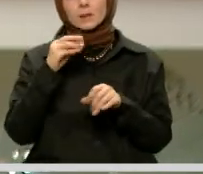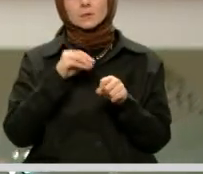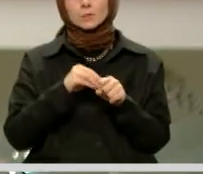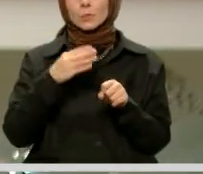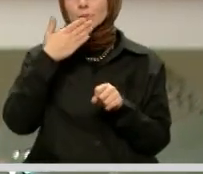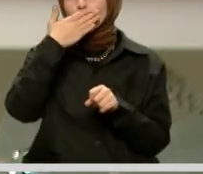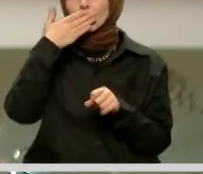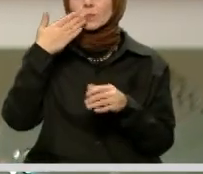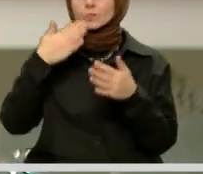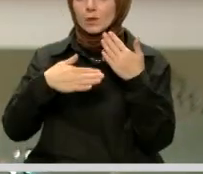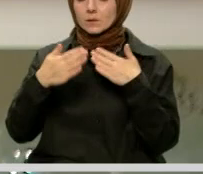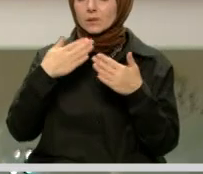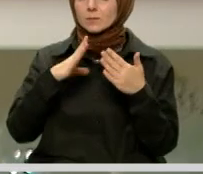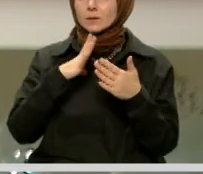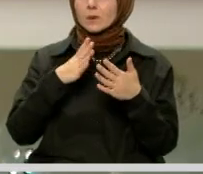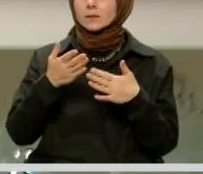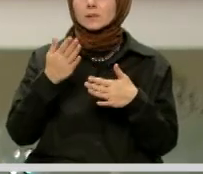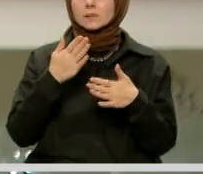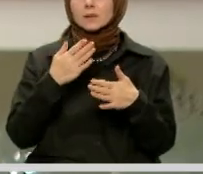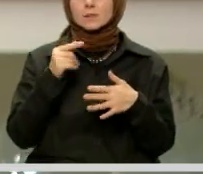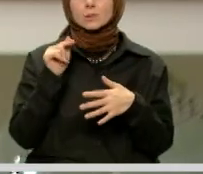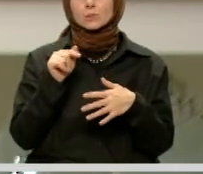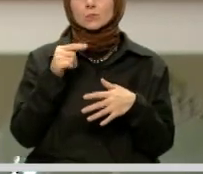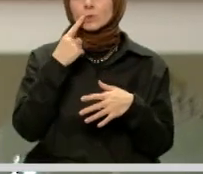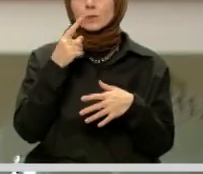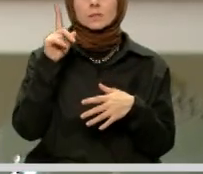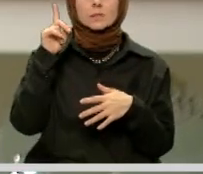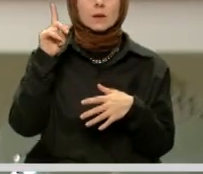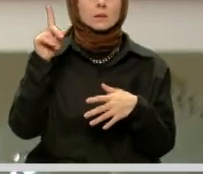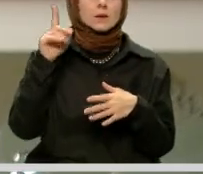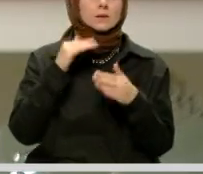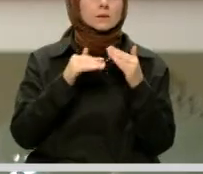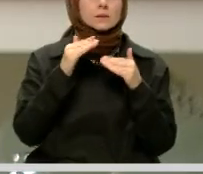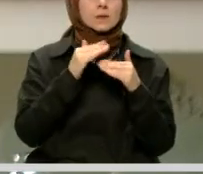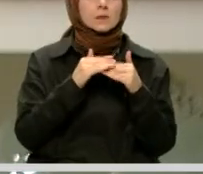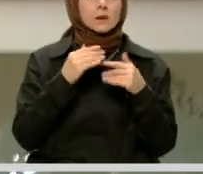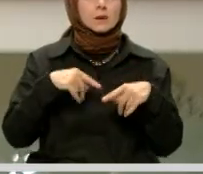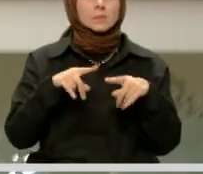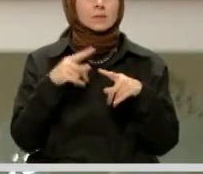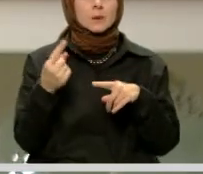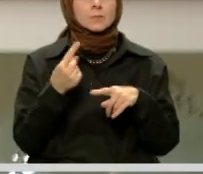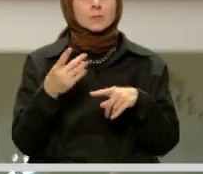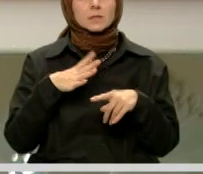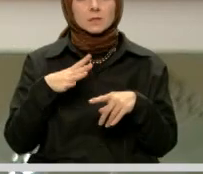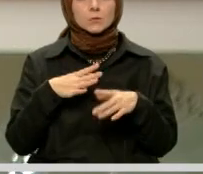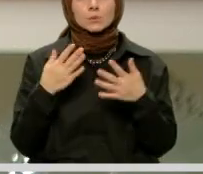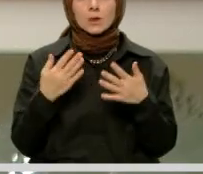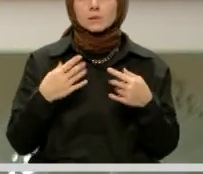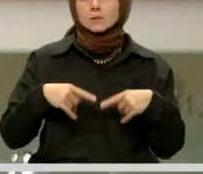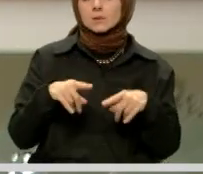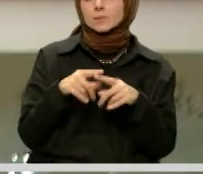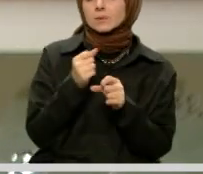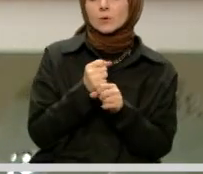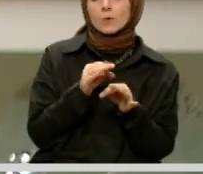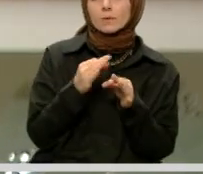Orucu aslında en başta şöyle çok güzel bir ifadede bulundunuz. Allah-u Teala bizden bir şey istiyorsa aslında hani bize düşen, hani o